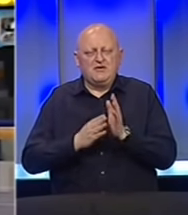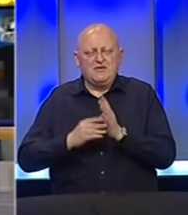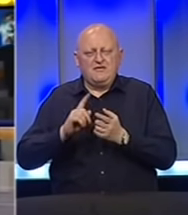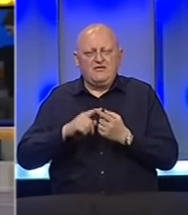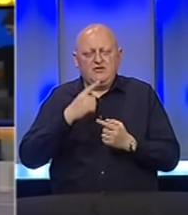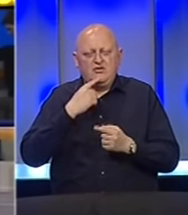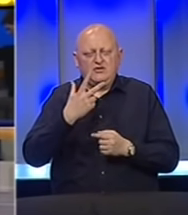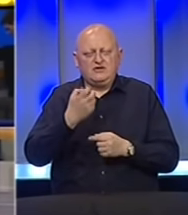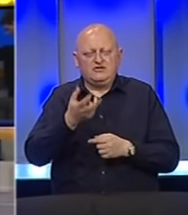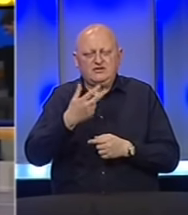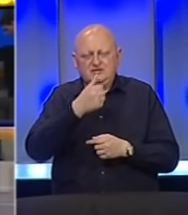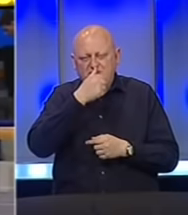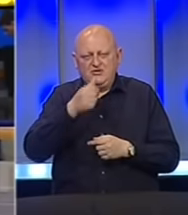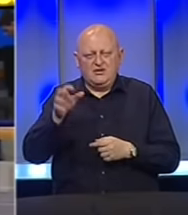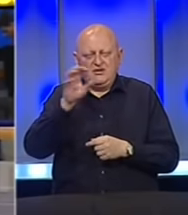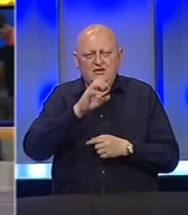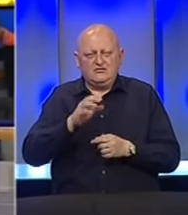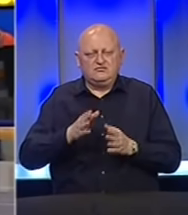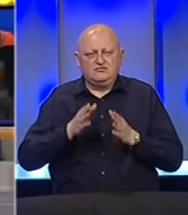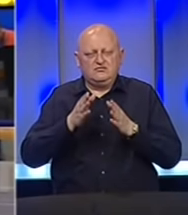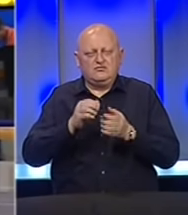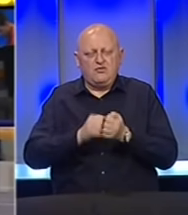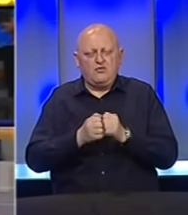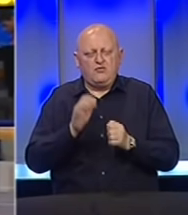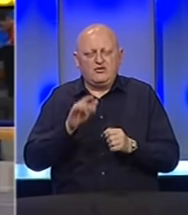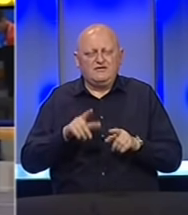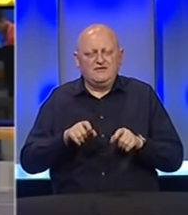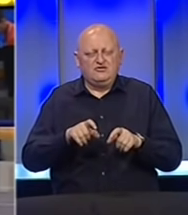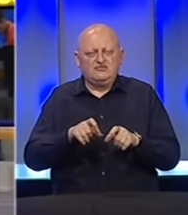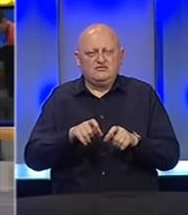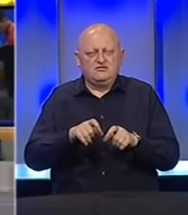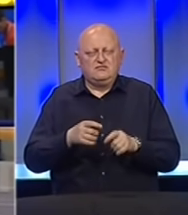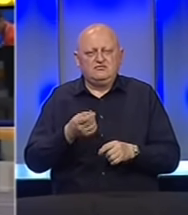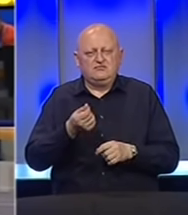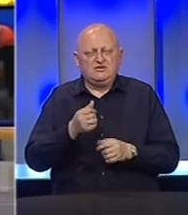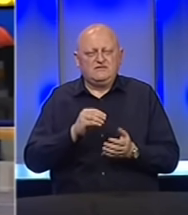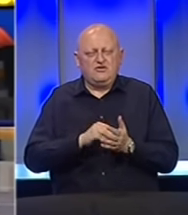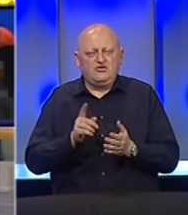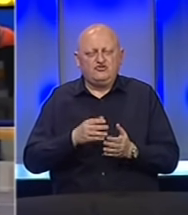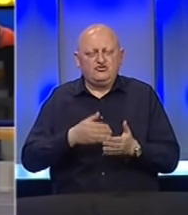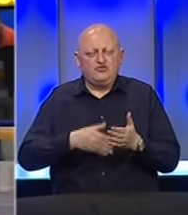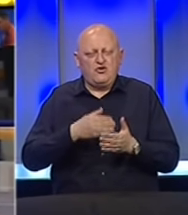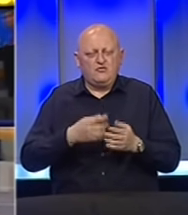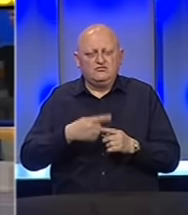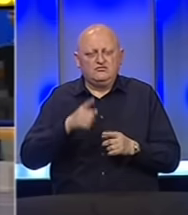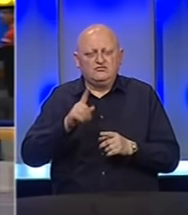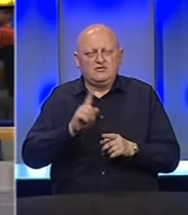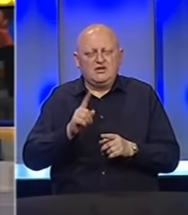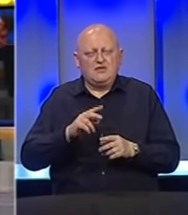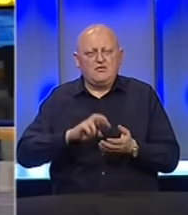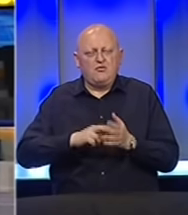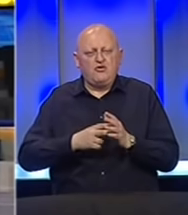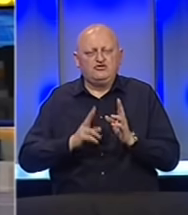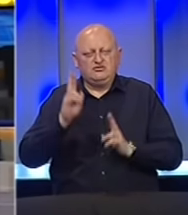od 330 miliona evra namijenjenih za borbu protiv koronavirusa. Sredstva još nisu operativna upravo zato što nema